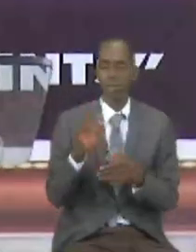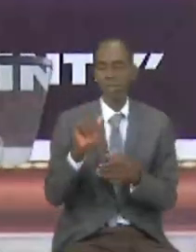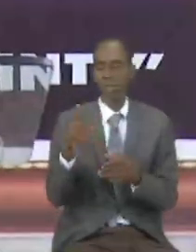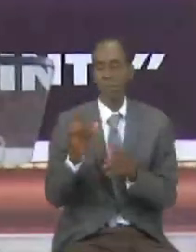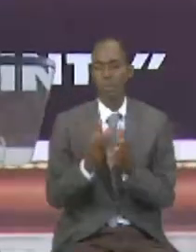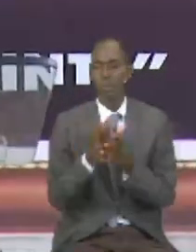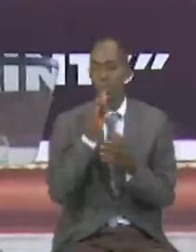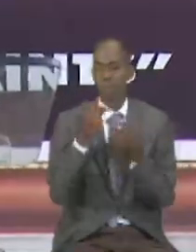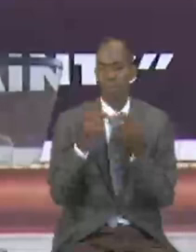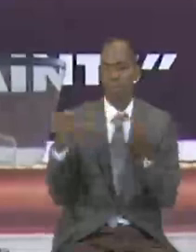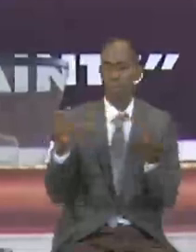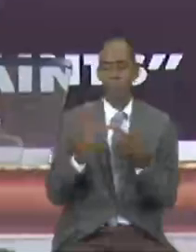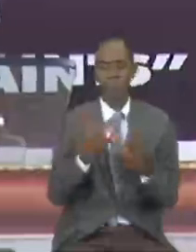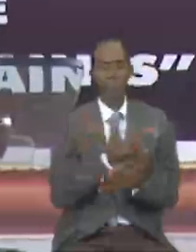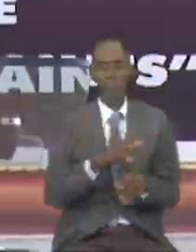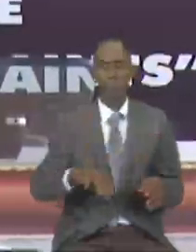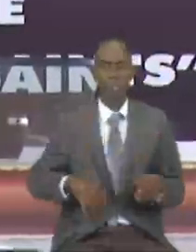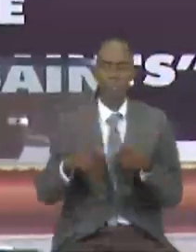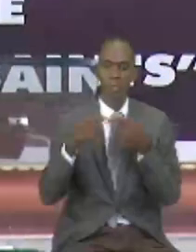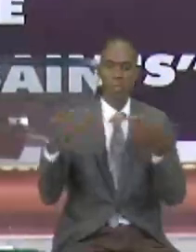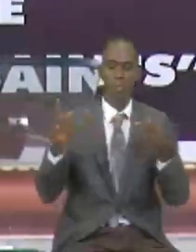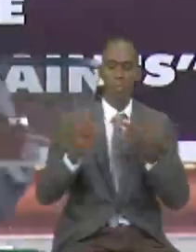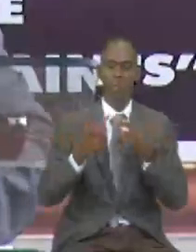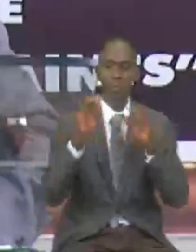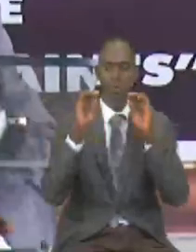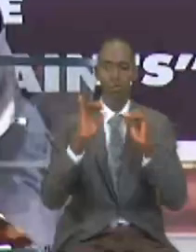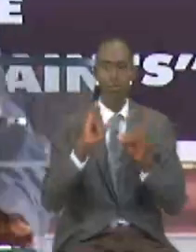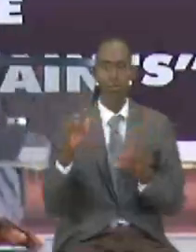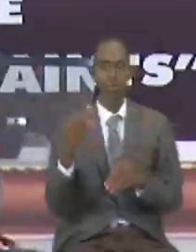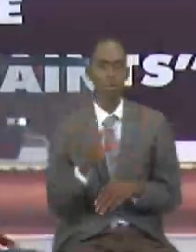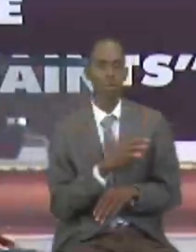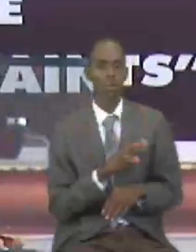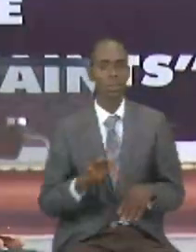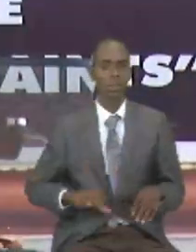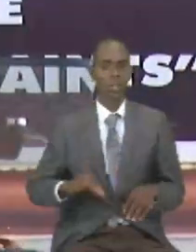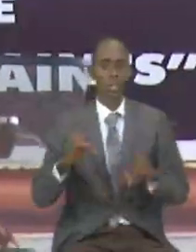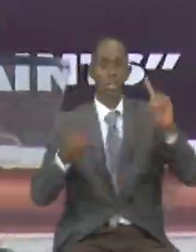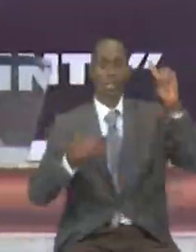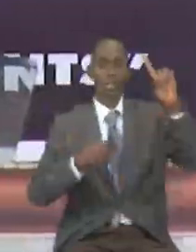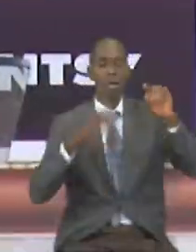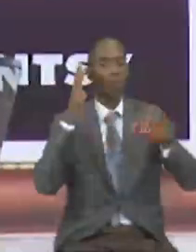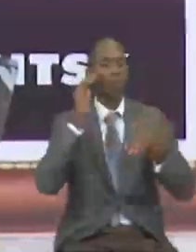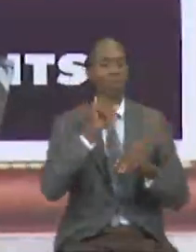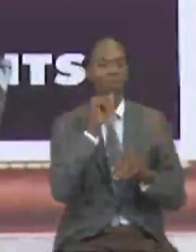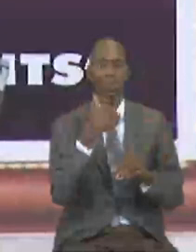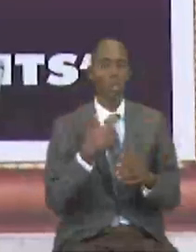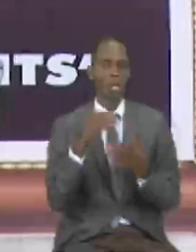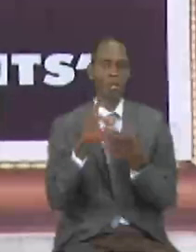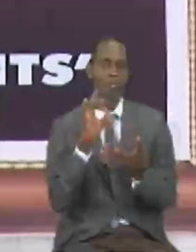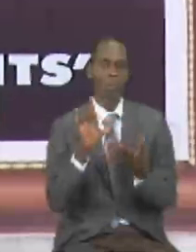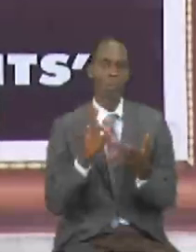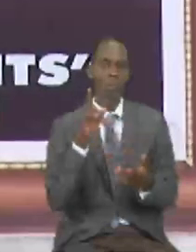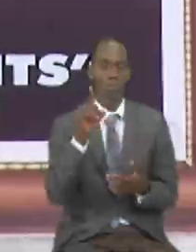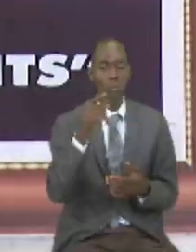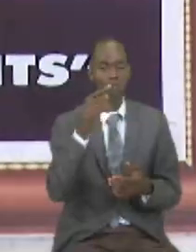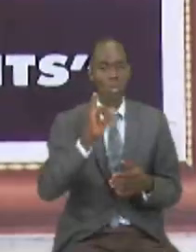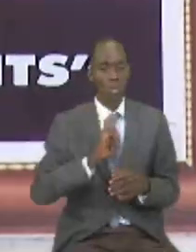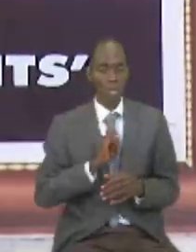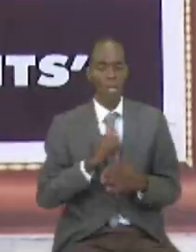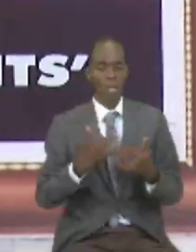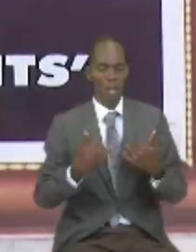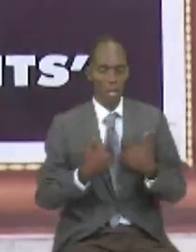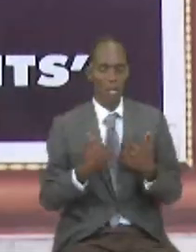l'antéchrist, un antagoniste de Christ, celui qui s'oppose à Christ en doctrine et en style de vie, je n'aurais pas vous choisi. Mais je vous ai